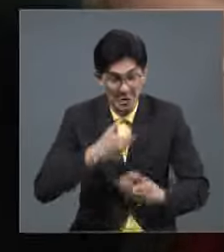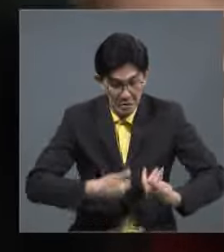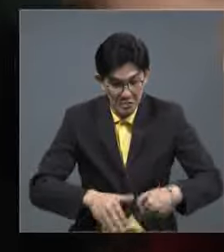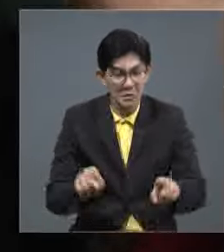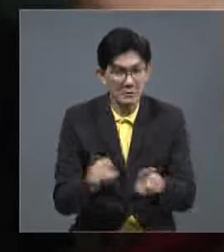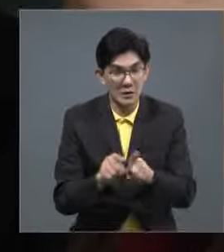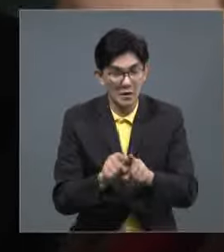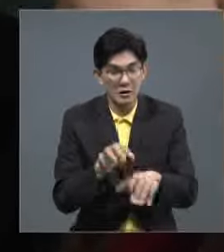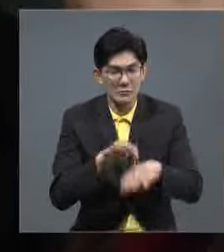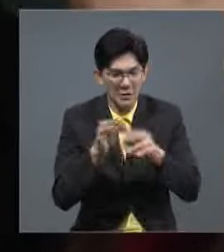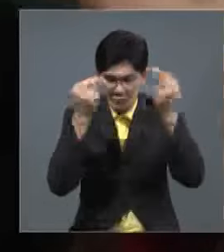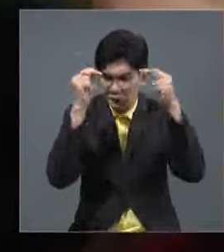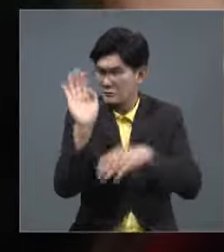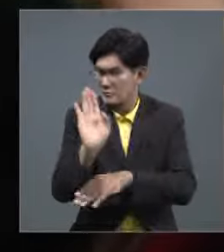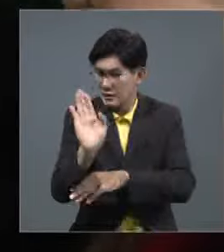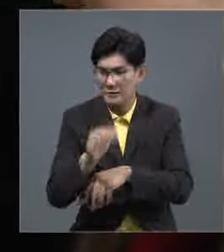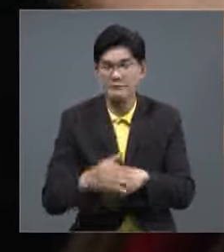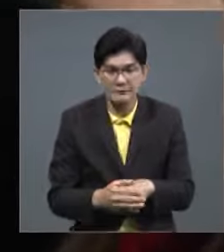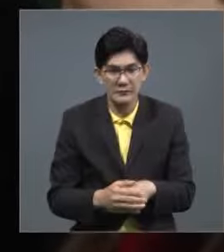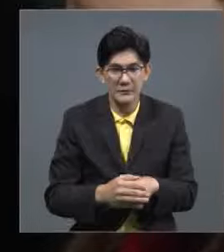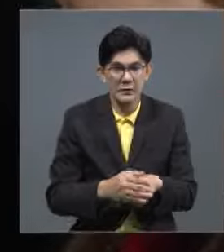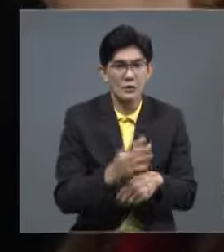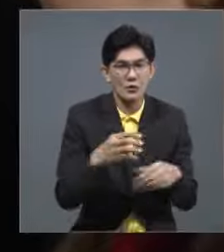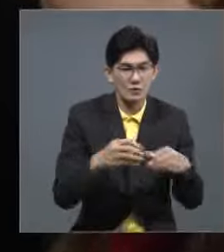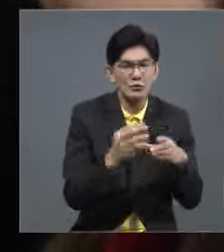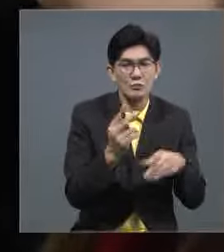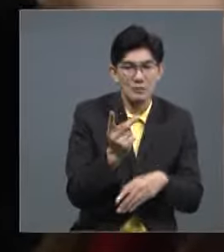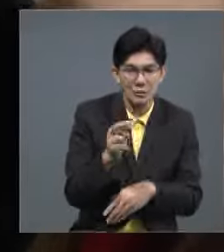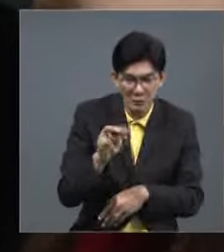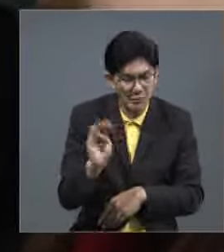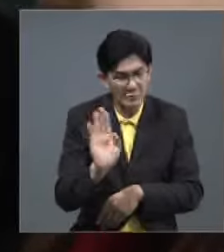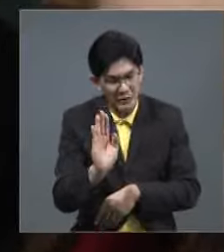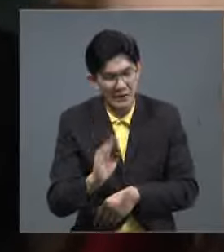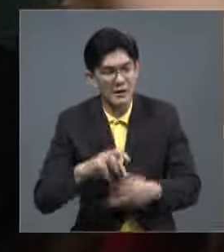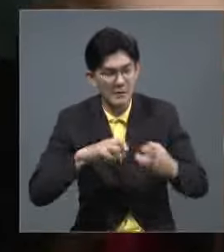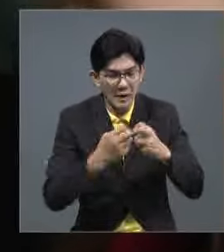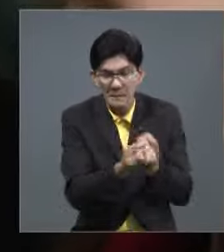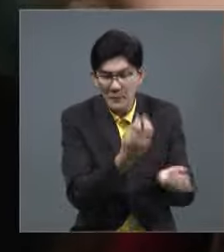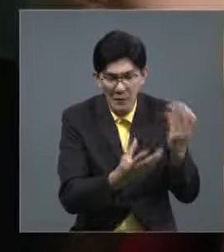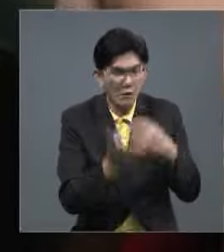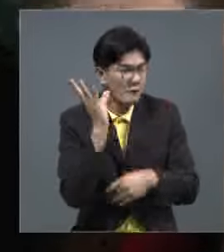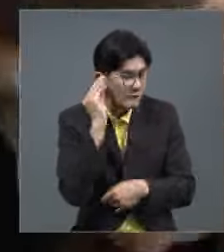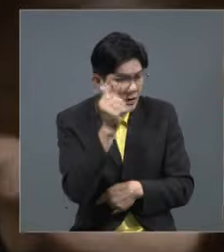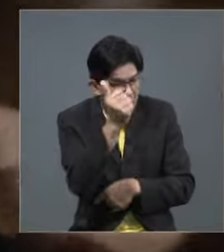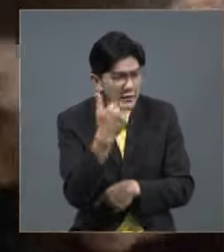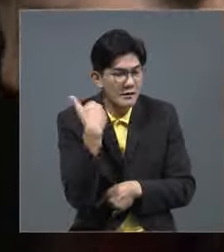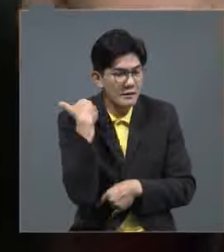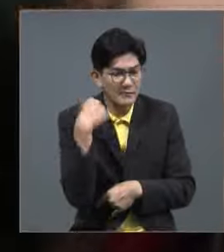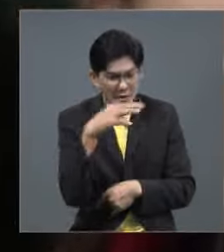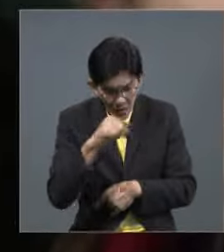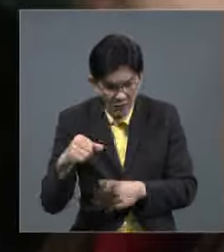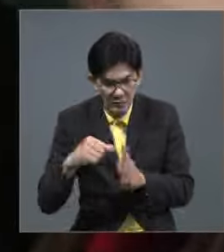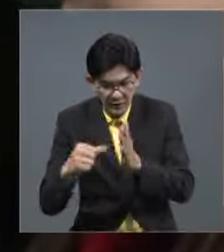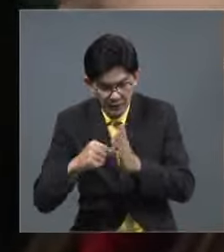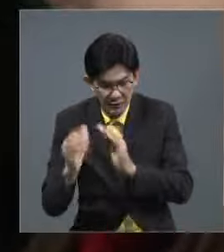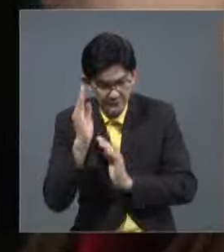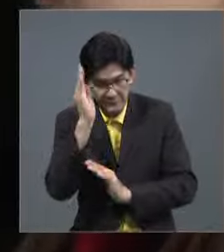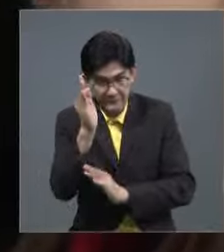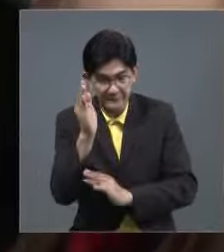ฐานะนายกรัฐมนตรีหรือคณะรัฐมนตรีแล้วก็พร้อมที่จะรับฟังปัญหาเพื่อที่จะนำไปสู่ในการแก้ไขค่ะ เ